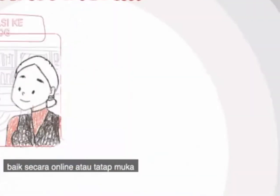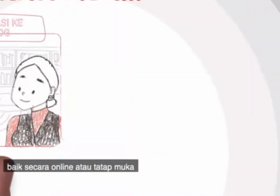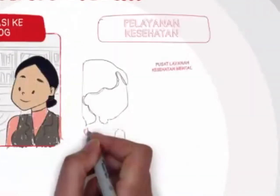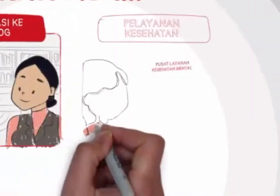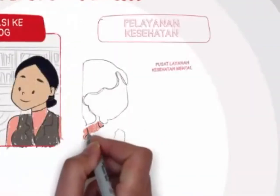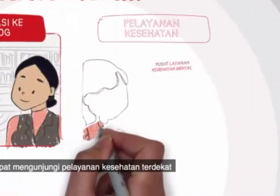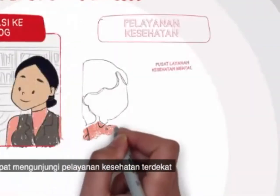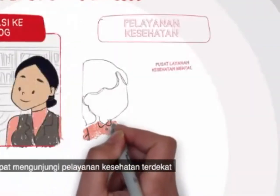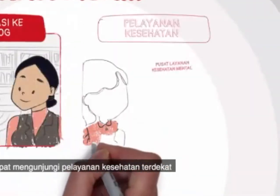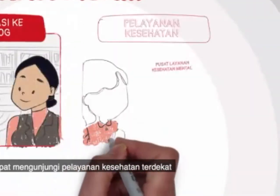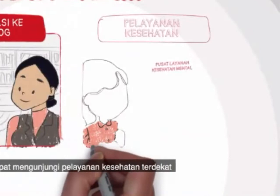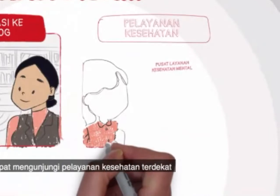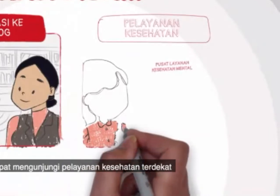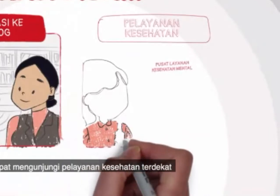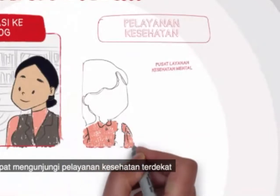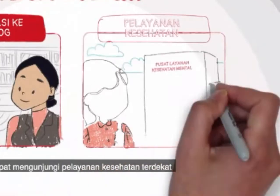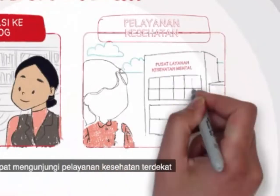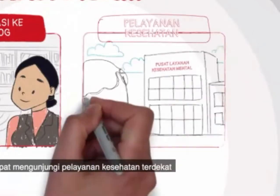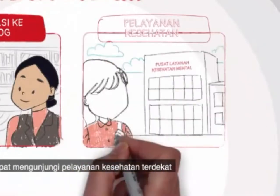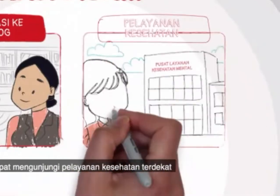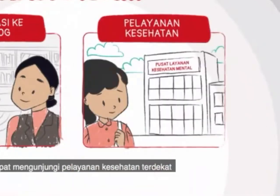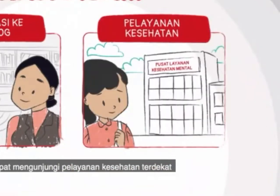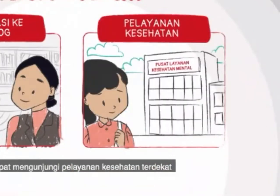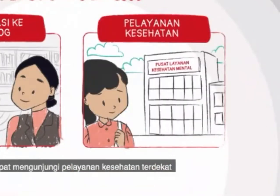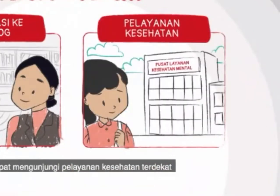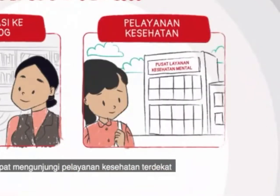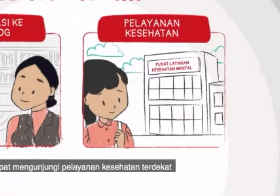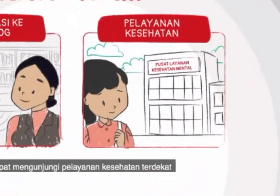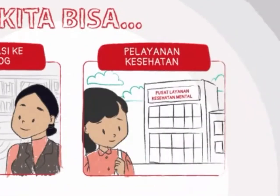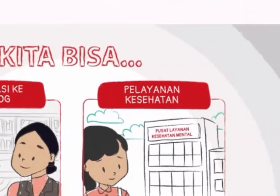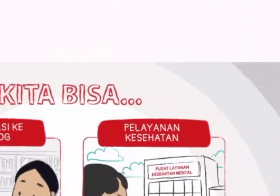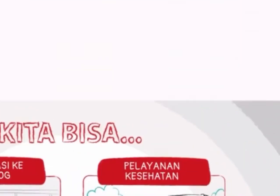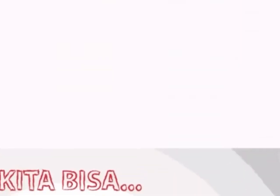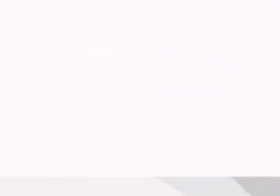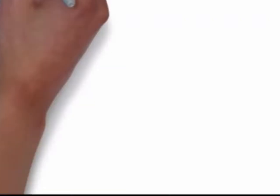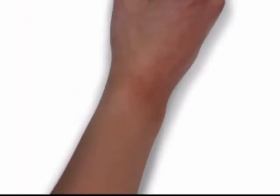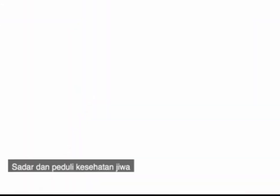tatap muka. Juga dapat mengunjungi pelayanan kesehatan terdekat.